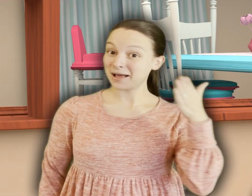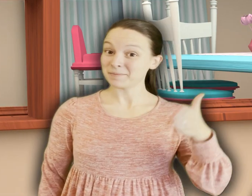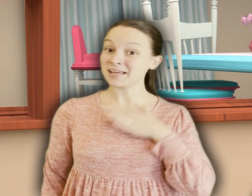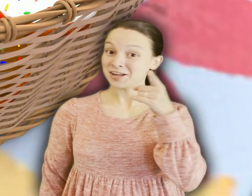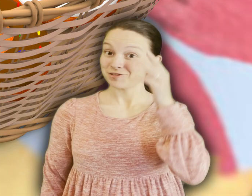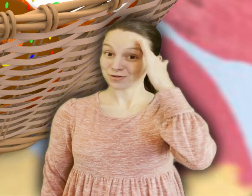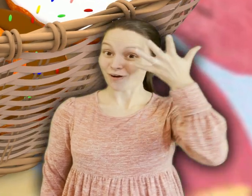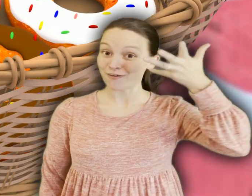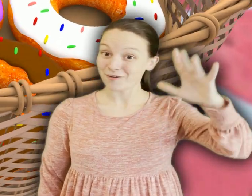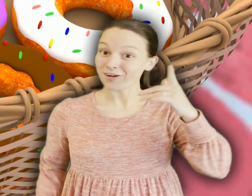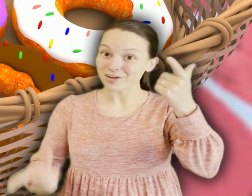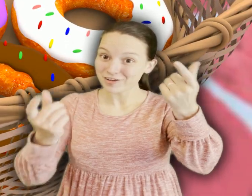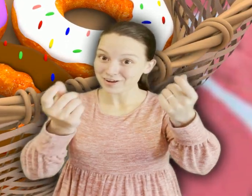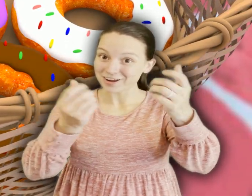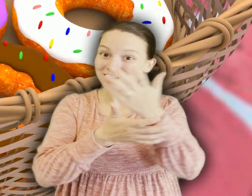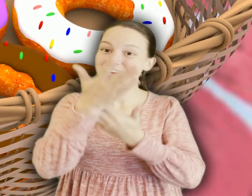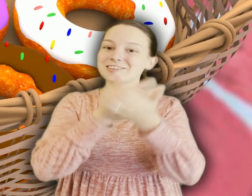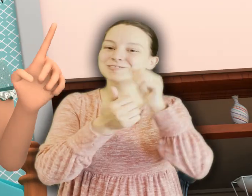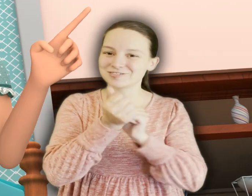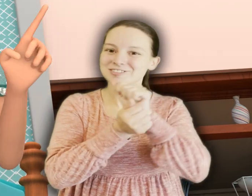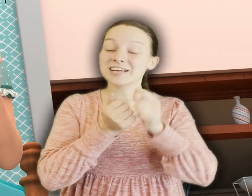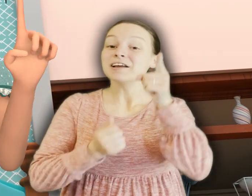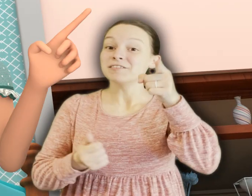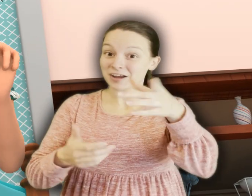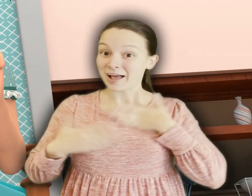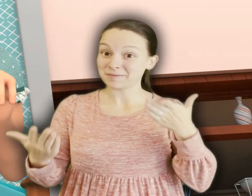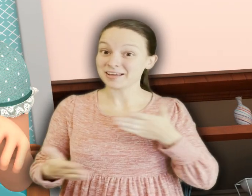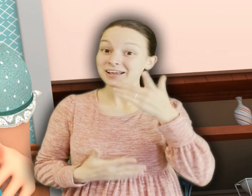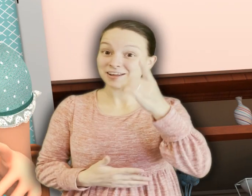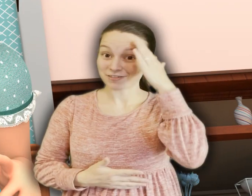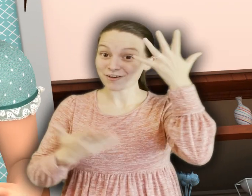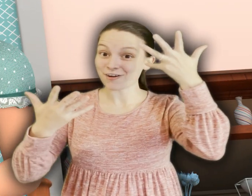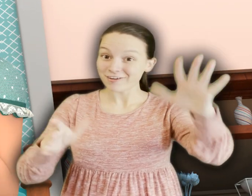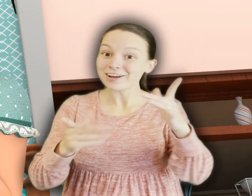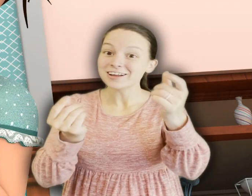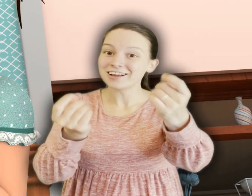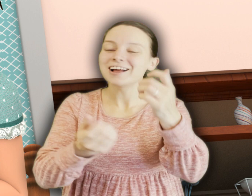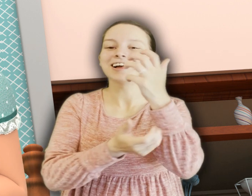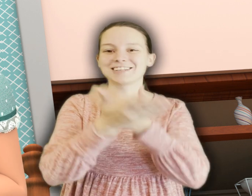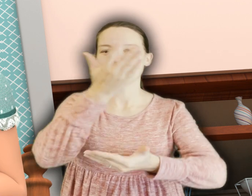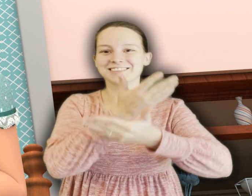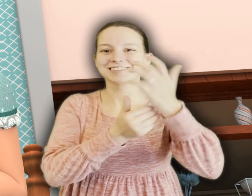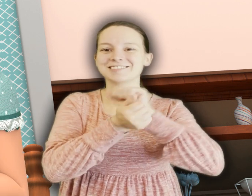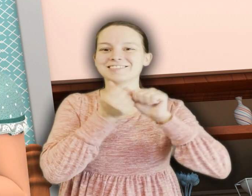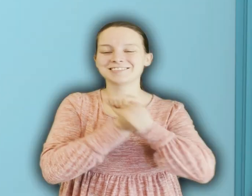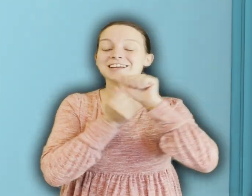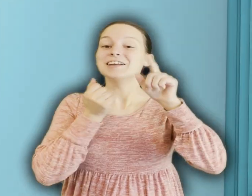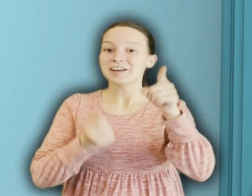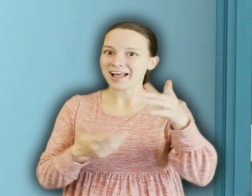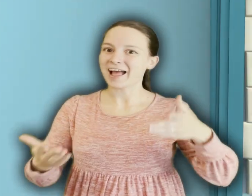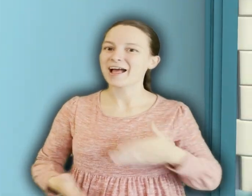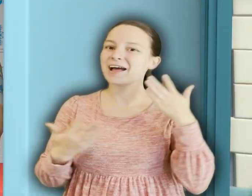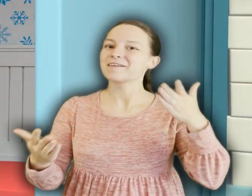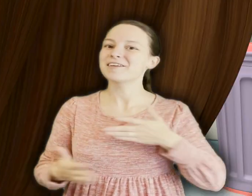べたかったら手を洗おう。食べたかったら手を洗おう。食べ